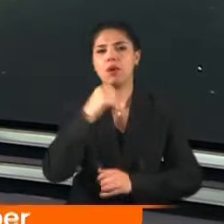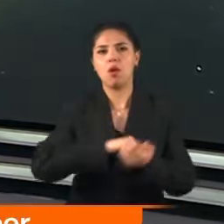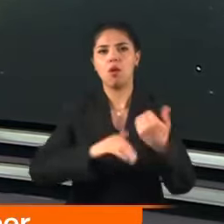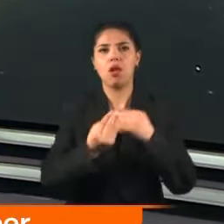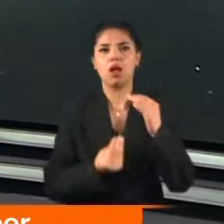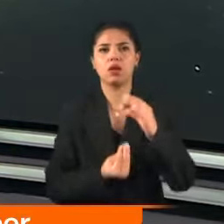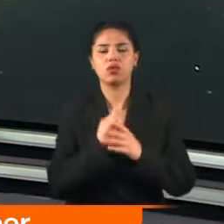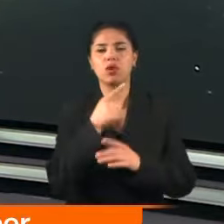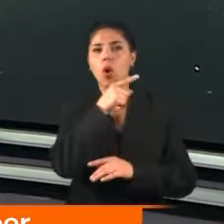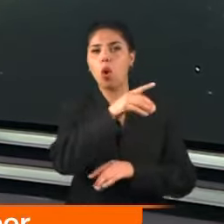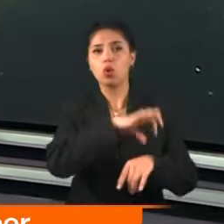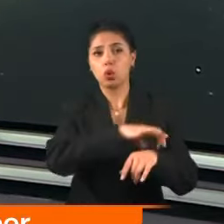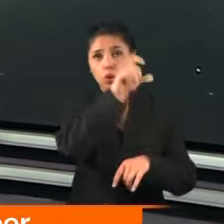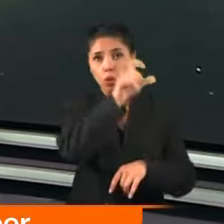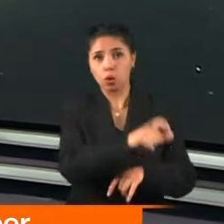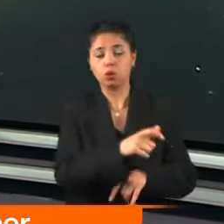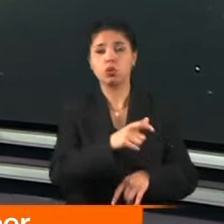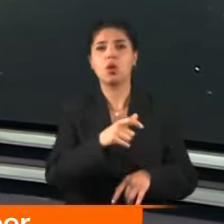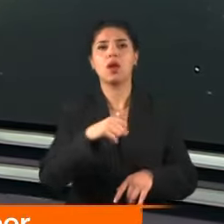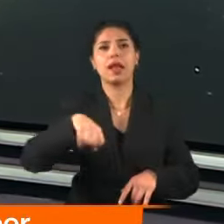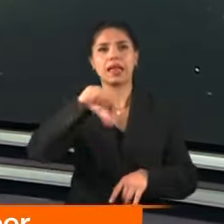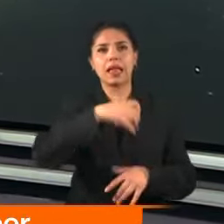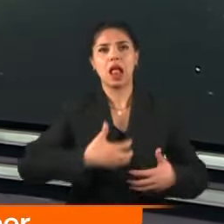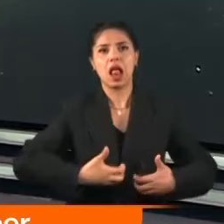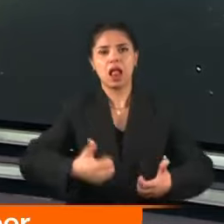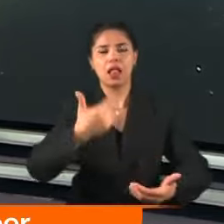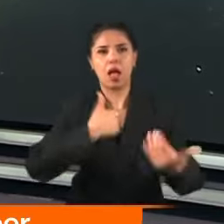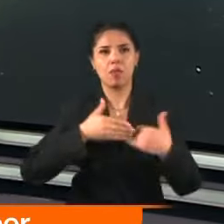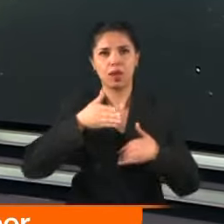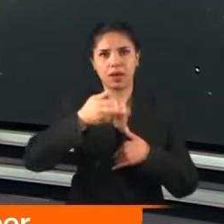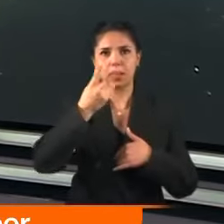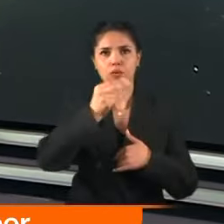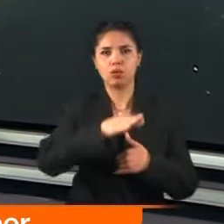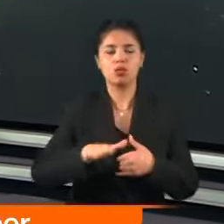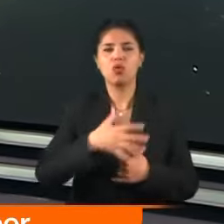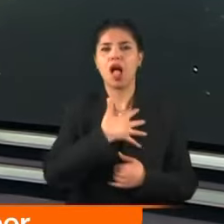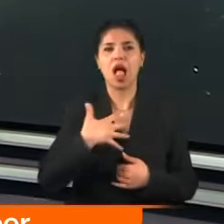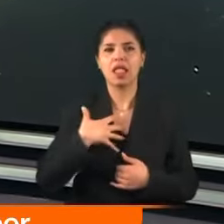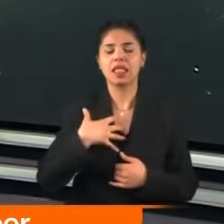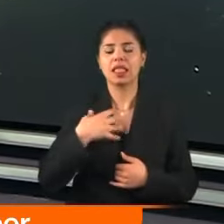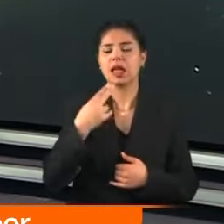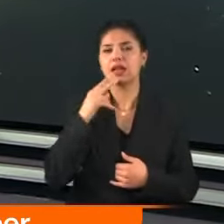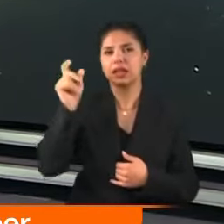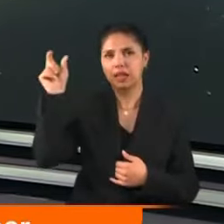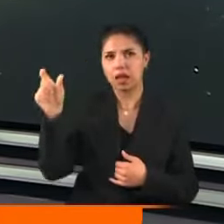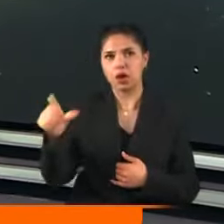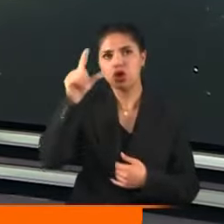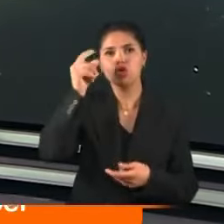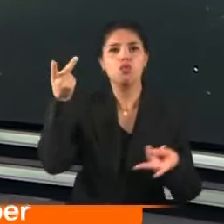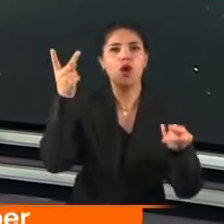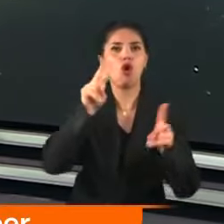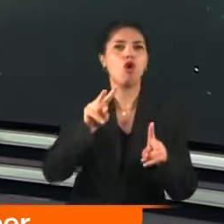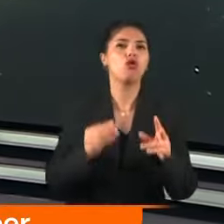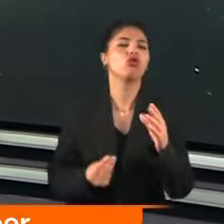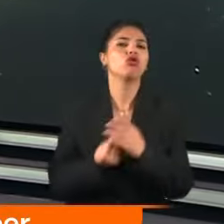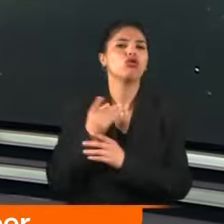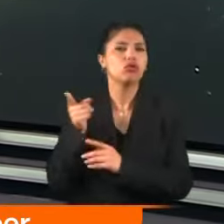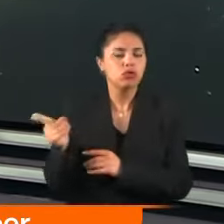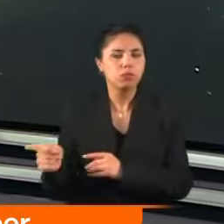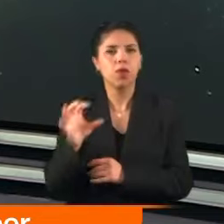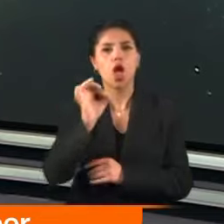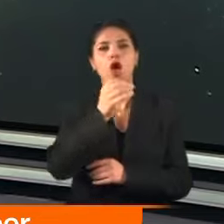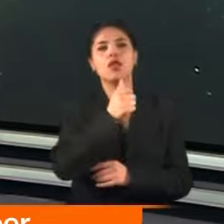yaşandı. O doktorun yağ aldırma ameliyatına girdiği iki çocuk annesi kadının da şüpheli şekilde hayatını kaybettiği ortaya çıktı.